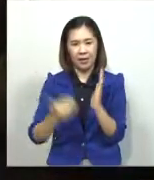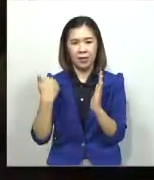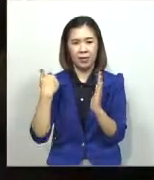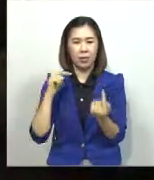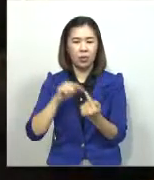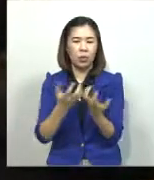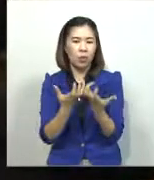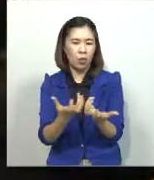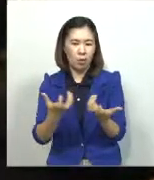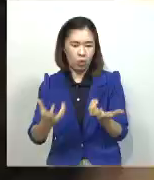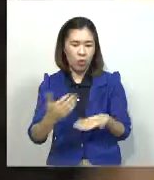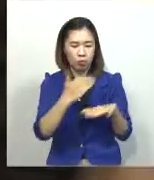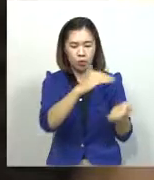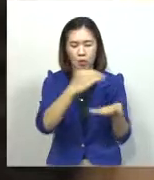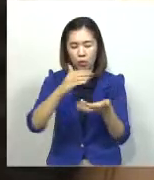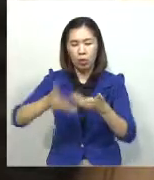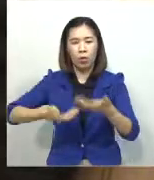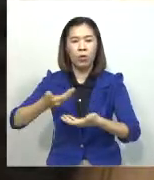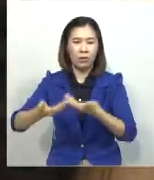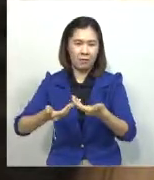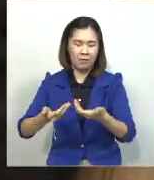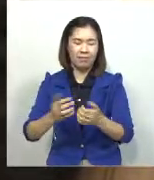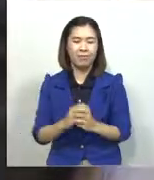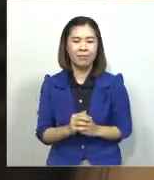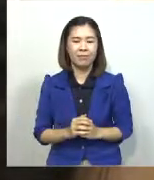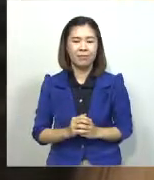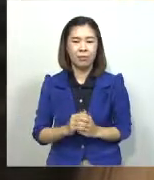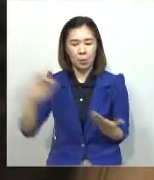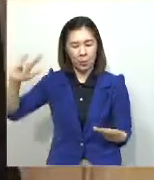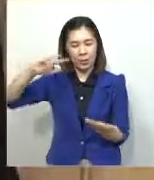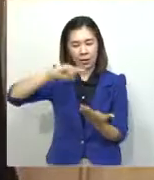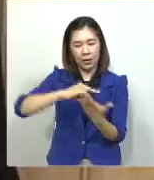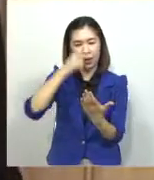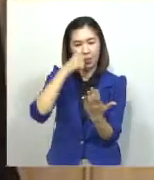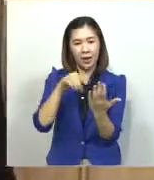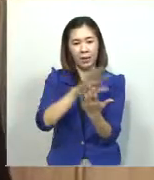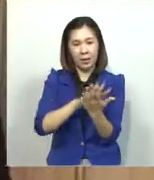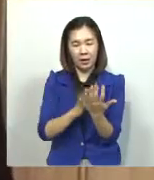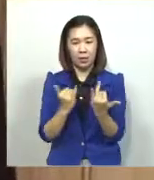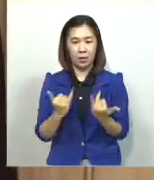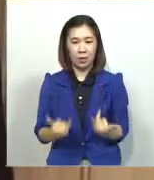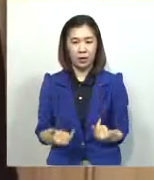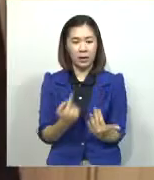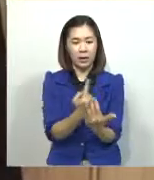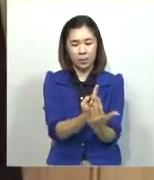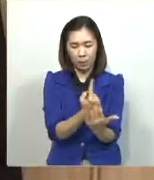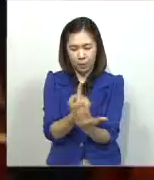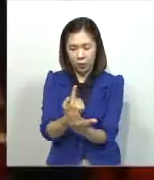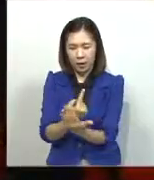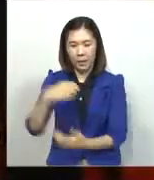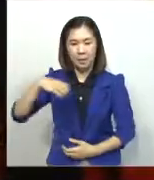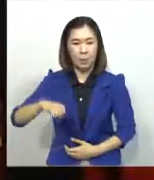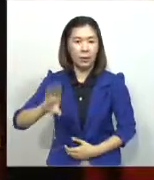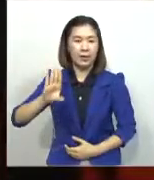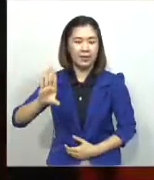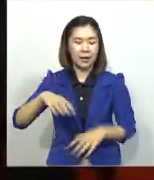ผลิตภัณฑ์ของเช็กไปในภูมิภาคนี้และใกล้เคียงการเยือนประเทศไทยครั้งนี้ได้นำคณะผู้แทนภาคเอกชนจาก40บริษั